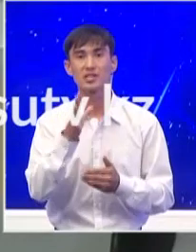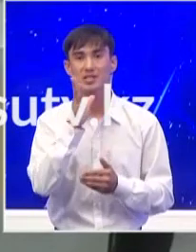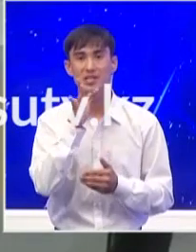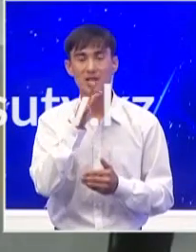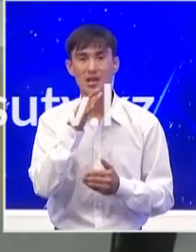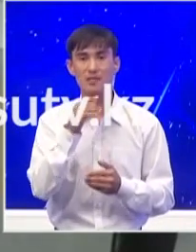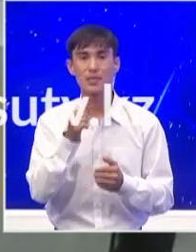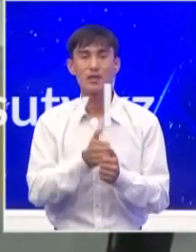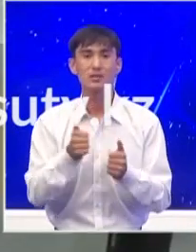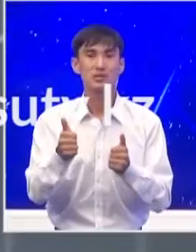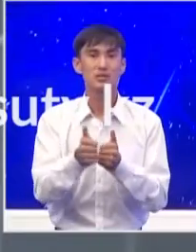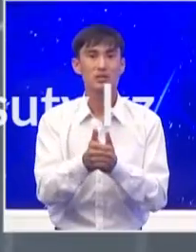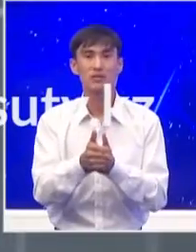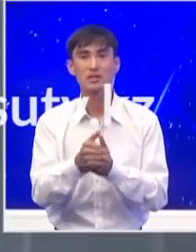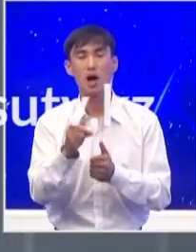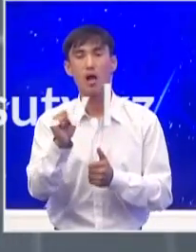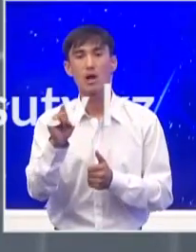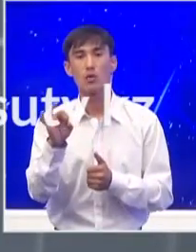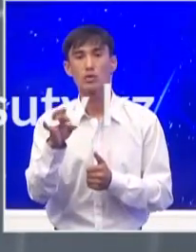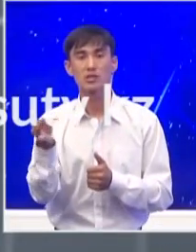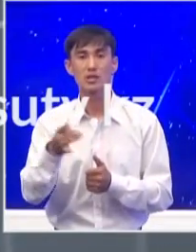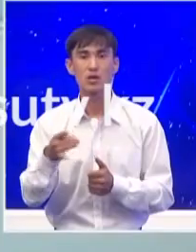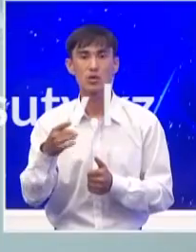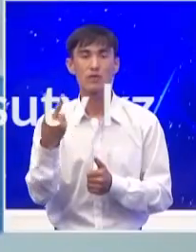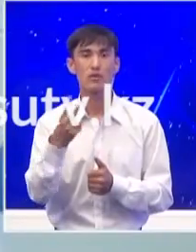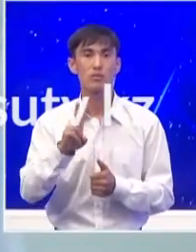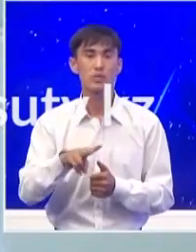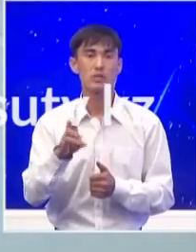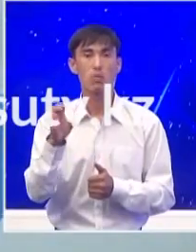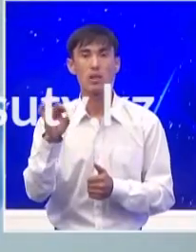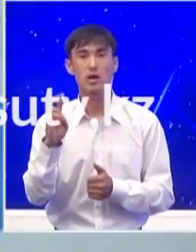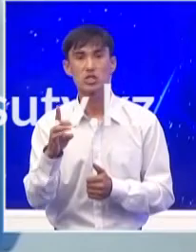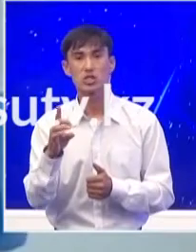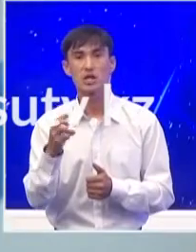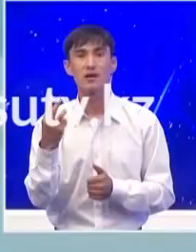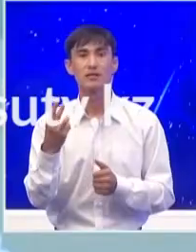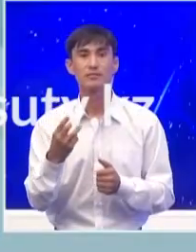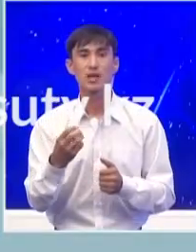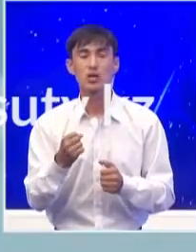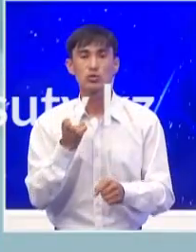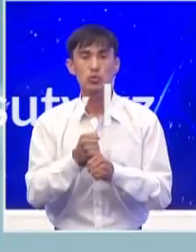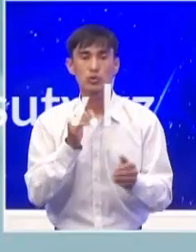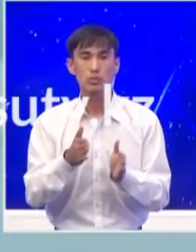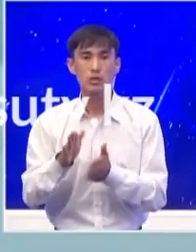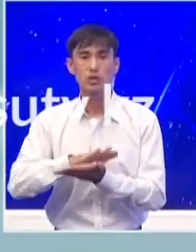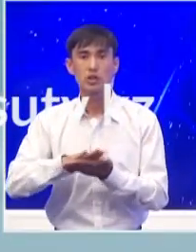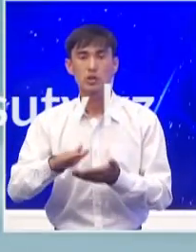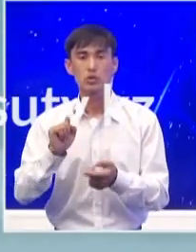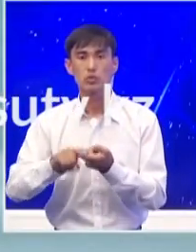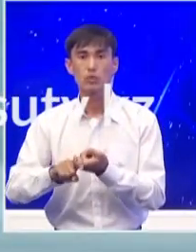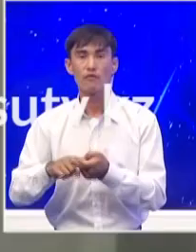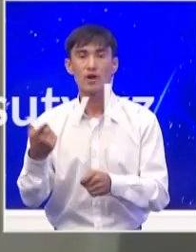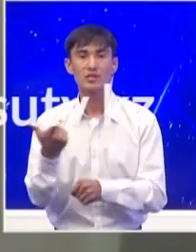по количество зараженных возглавляет алла кольский регион на втором месте болгарски строгое соблюдение санитарных норм и